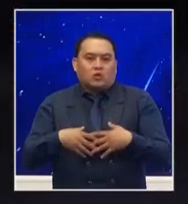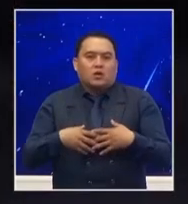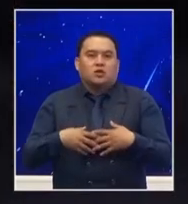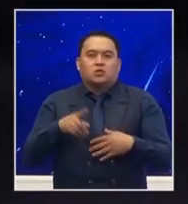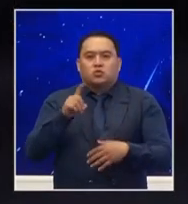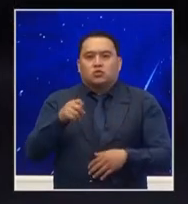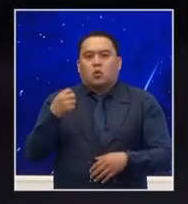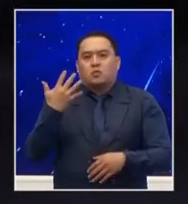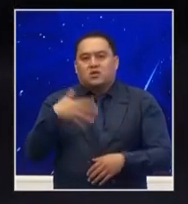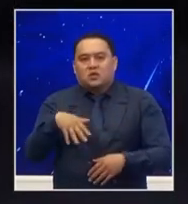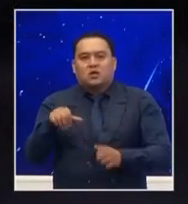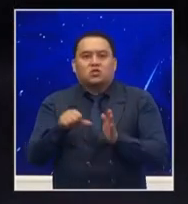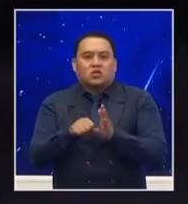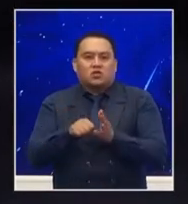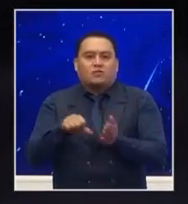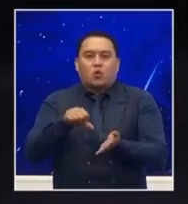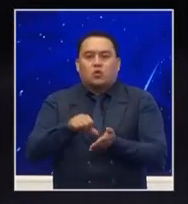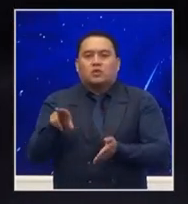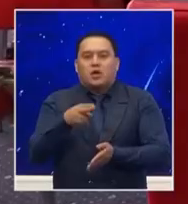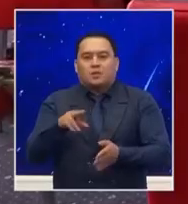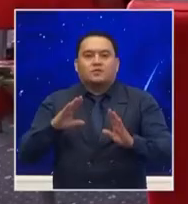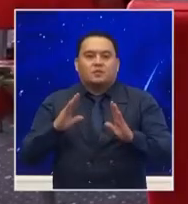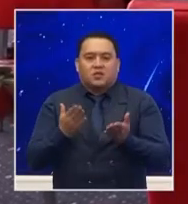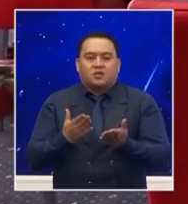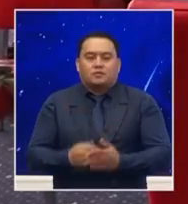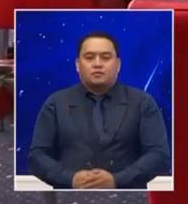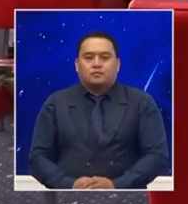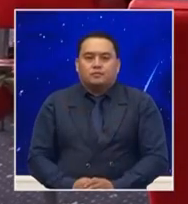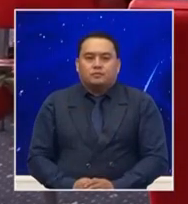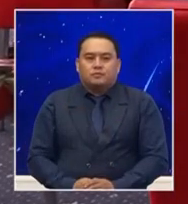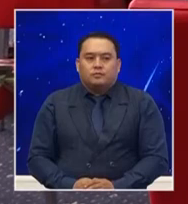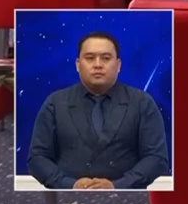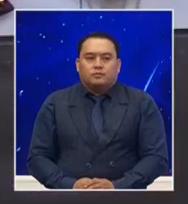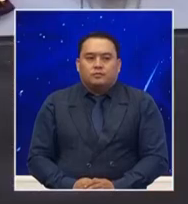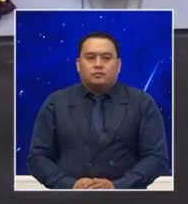порядка 156 участников декабрьских событий.